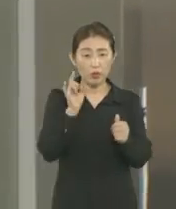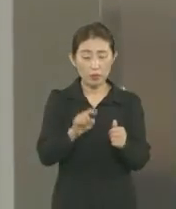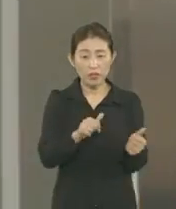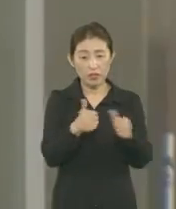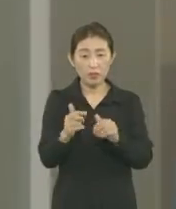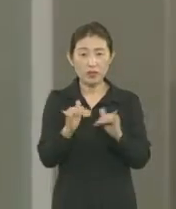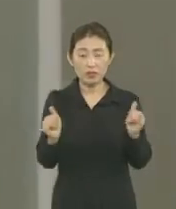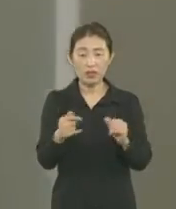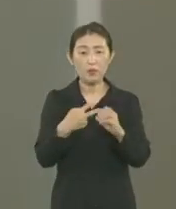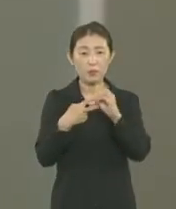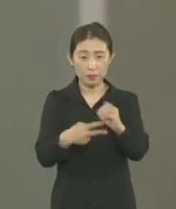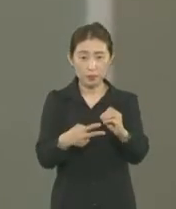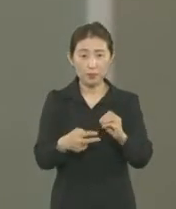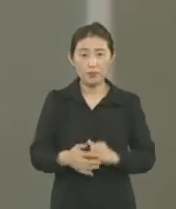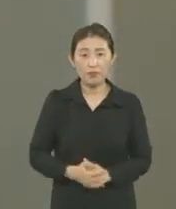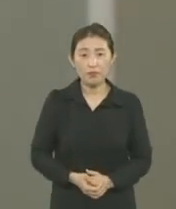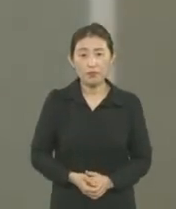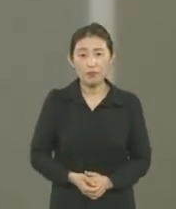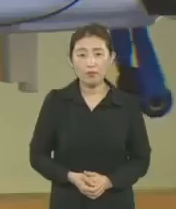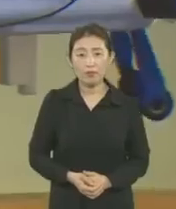사망자는 발생하지 않았습니다